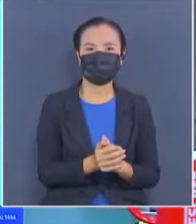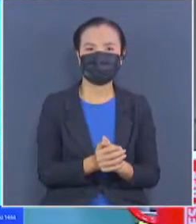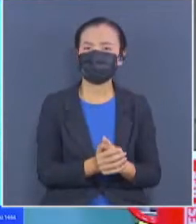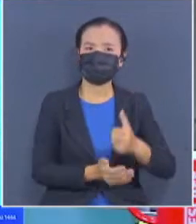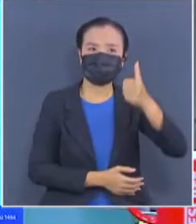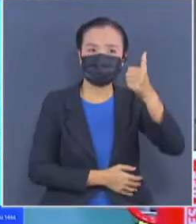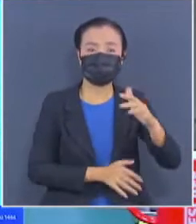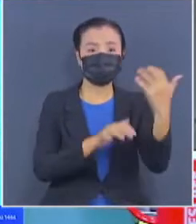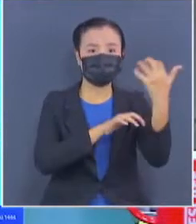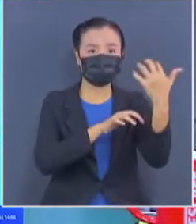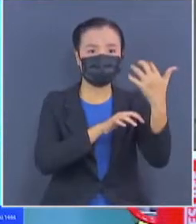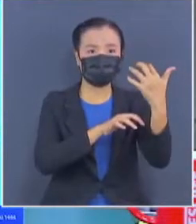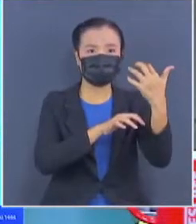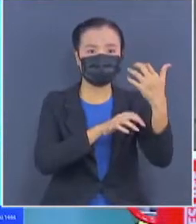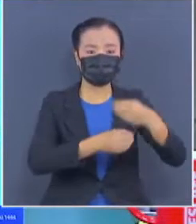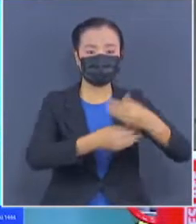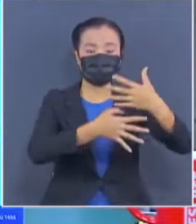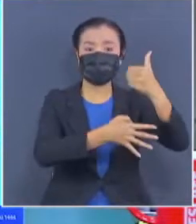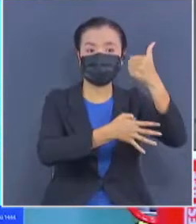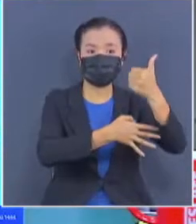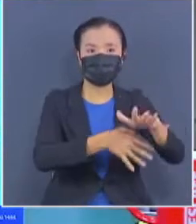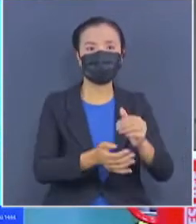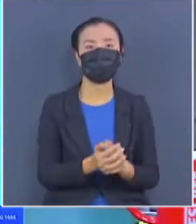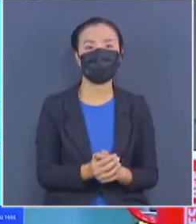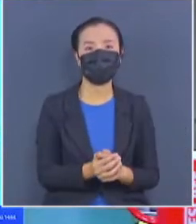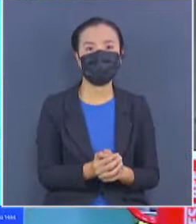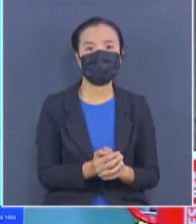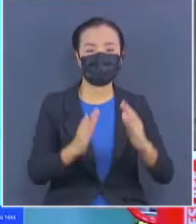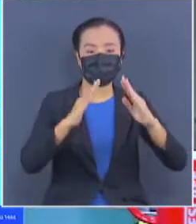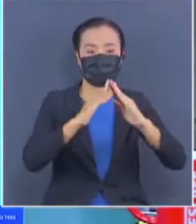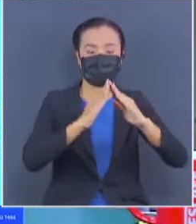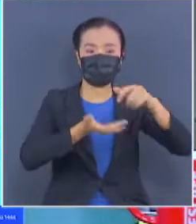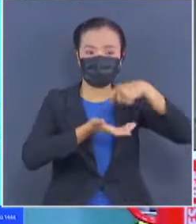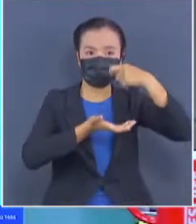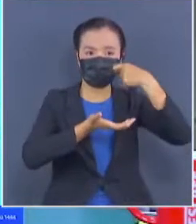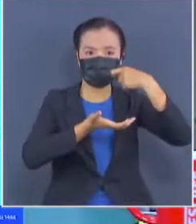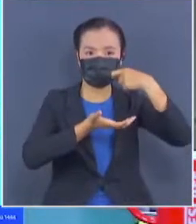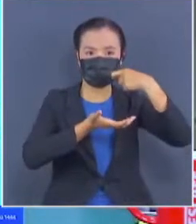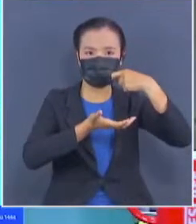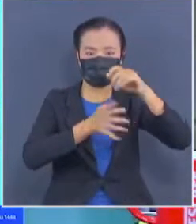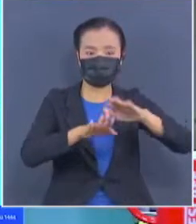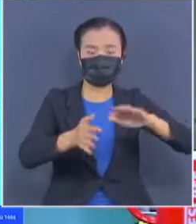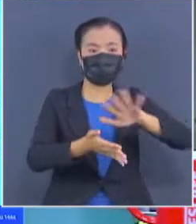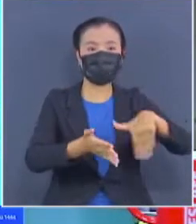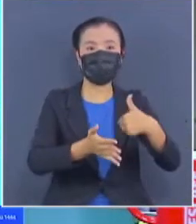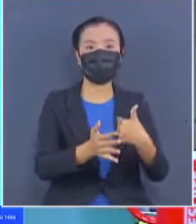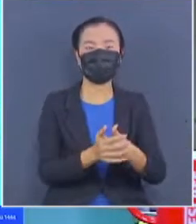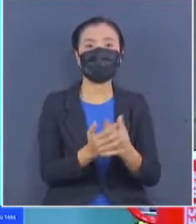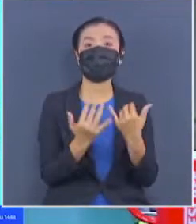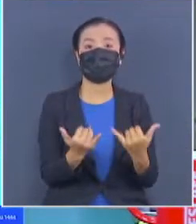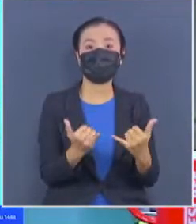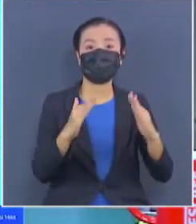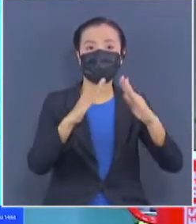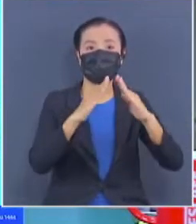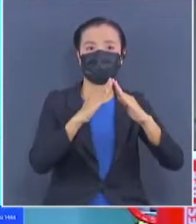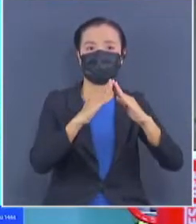ได้คอมพิวเตอร์ไม่สามารถเปิดใช้การได้ที่สำคัญครับโรงอาหารที่จะมีอาหารเพียงพอสำหรับเด็กทั้งเรียนบอกว่าตอนนี้